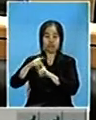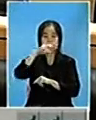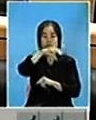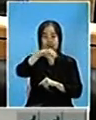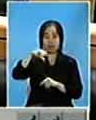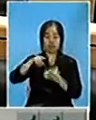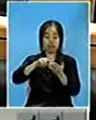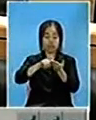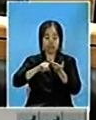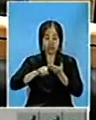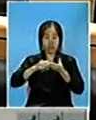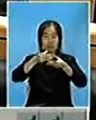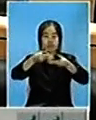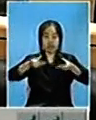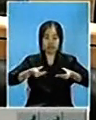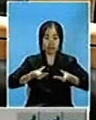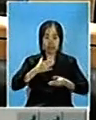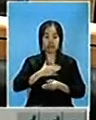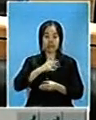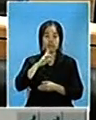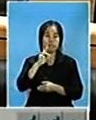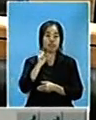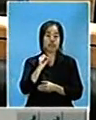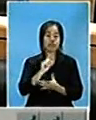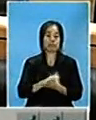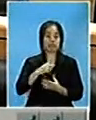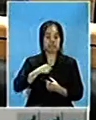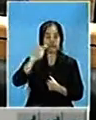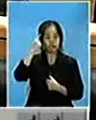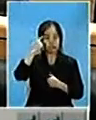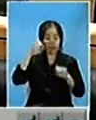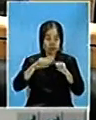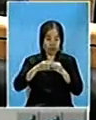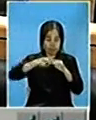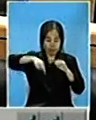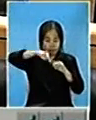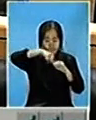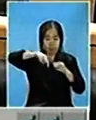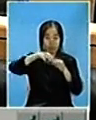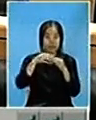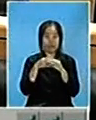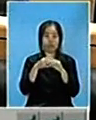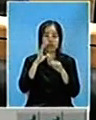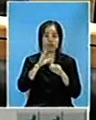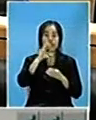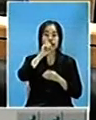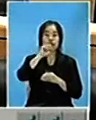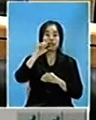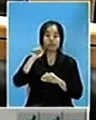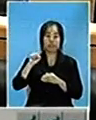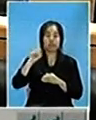านต่อสภาผู้แทนราษฎรคือเรารู้กันเฉพาะในวงการของสมาชิกสภาผู้แทนราษฎ